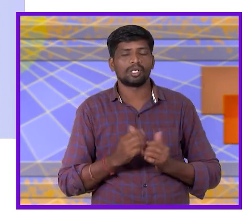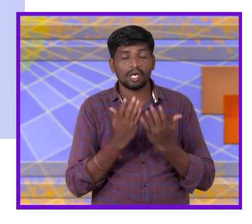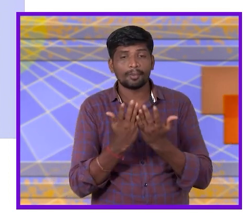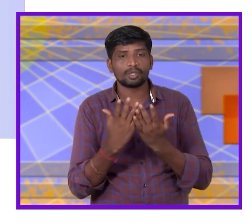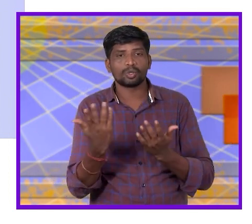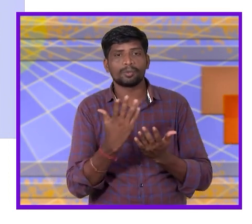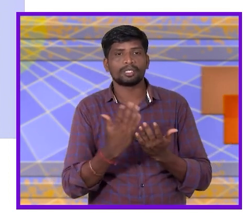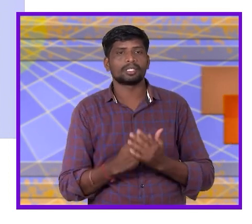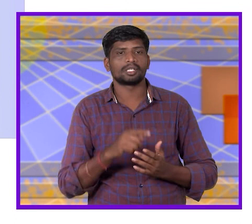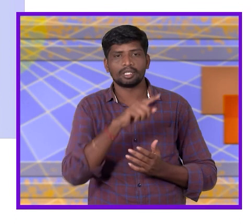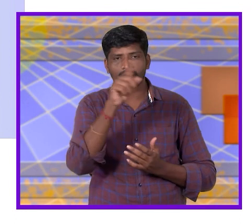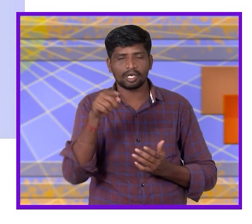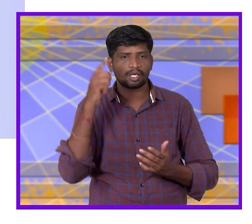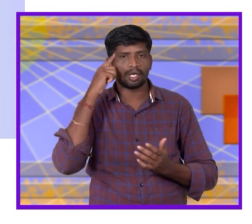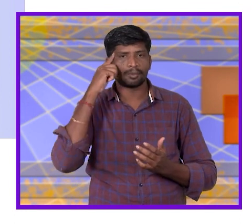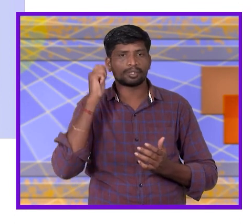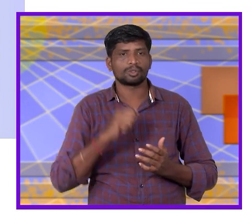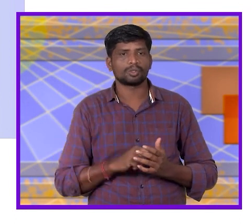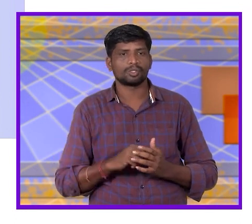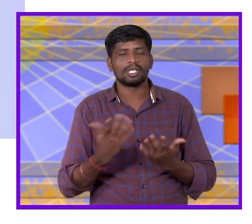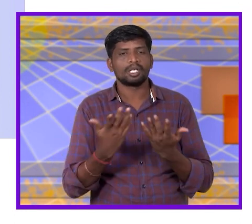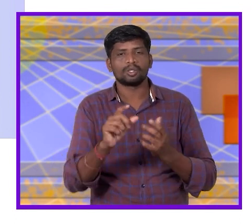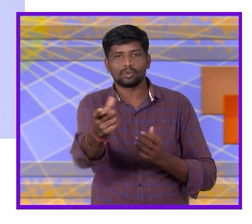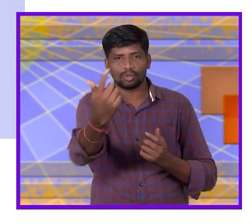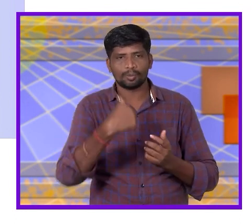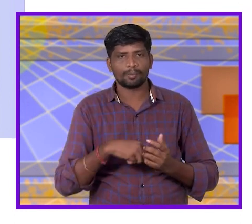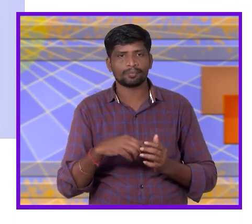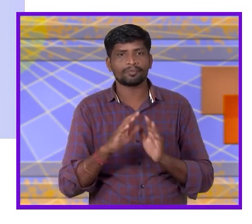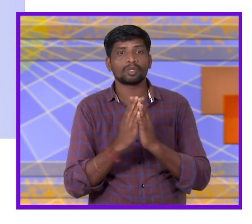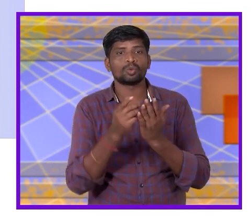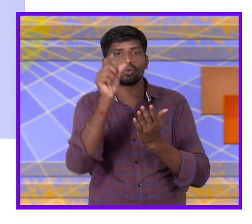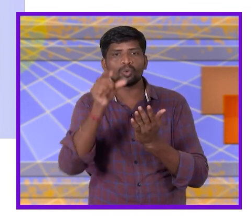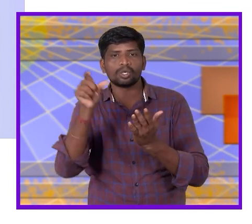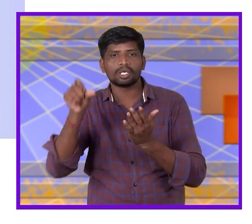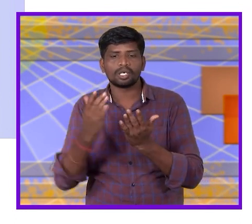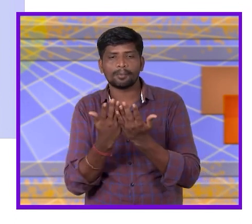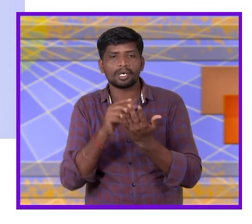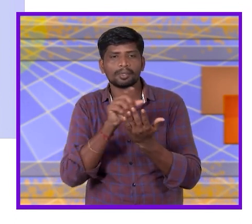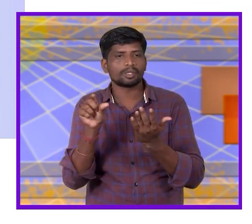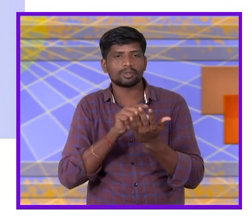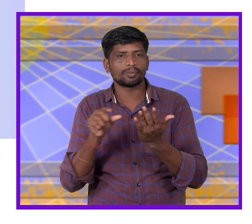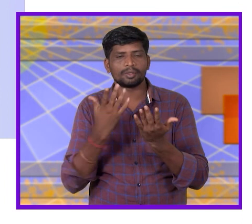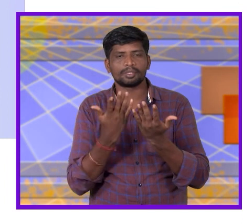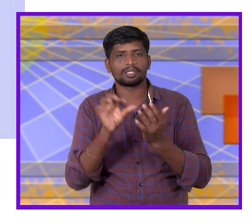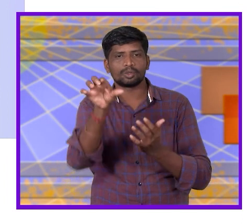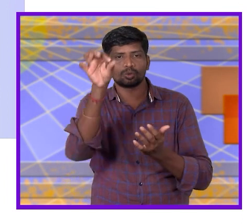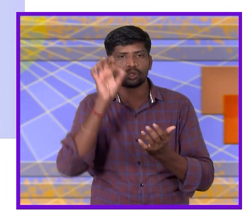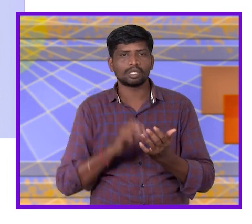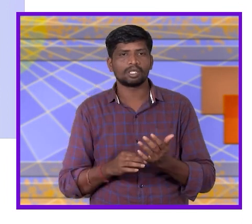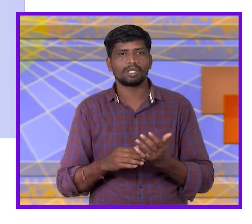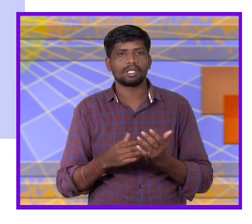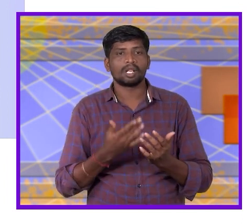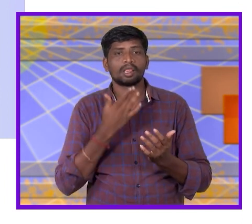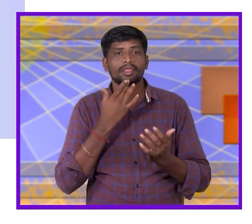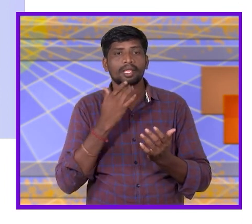படித்தோம் அப்படிங்கிறத ஒரு நினைவுபடுத்தி பார்க்கணும். சொல்லுங்கள் பார்க்கலாம் எந்தெந்த நூலகங்கள் நம்ம இந்த பாடத்தில் படித்தோம் அப்படின்னா தஞ்சை